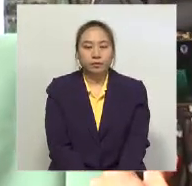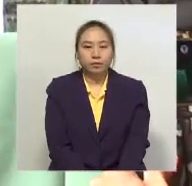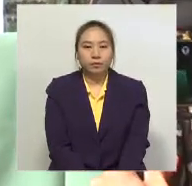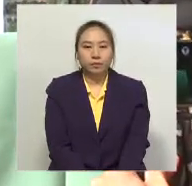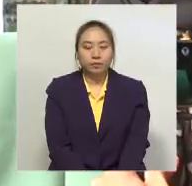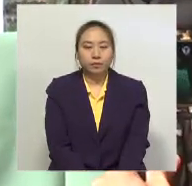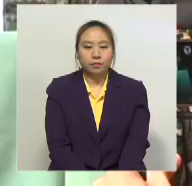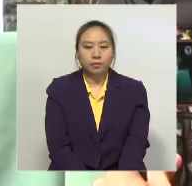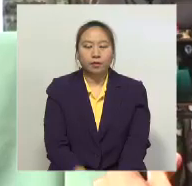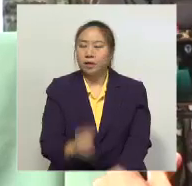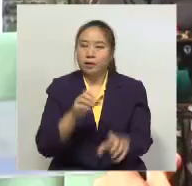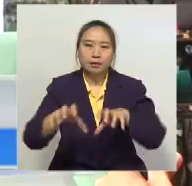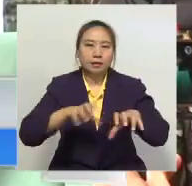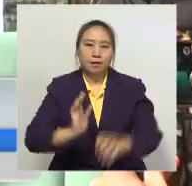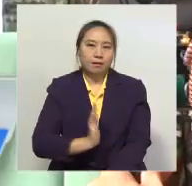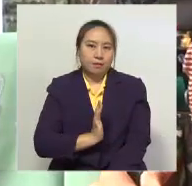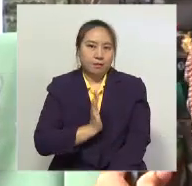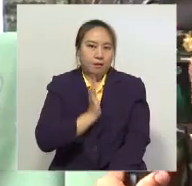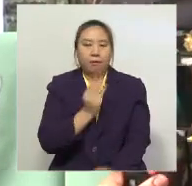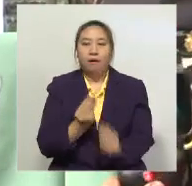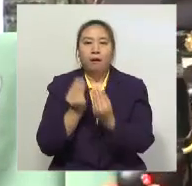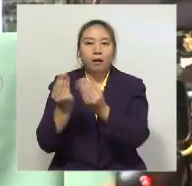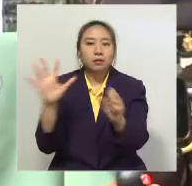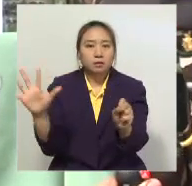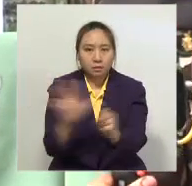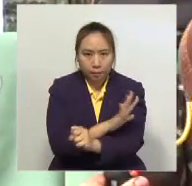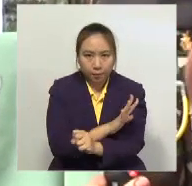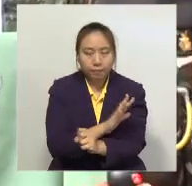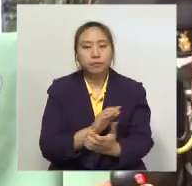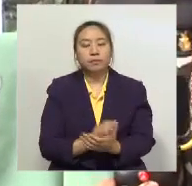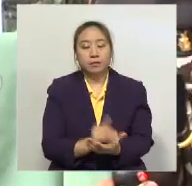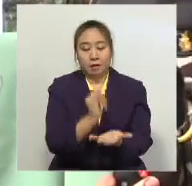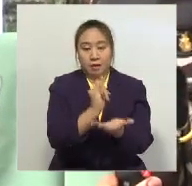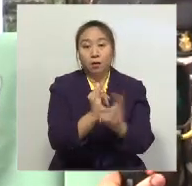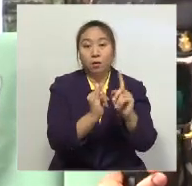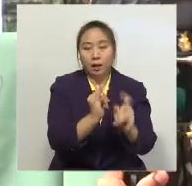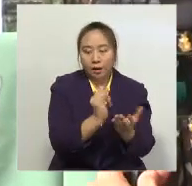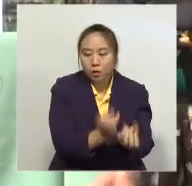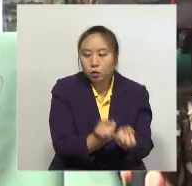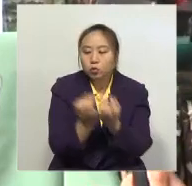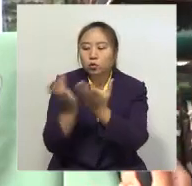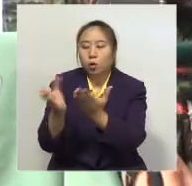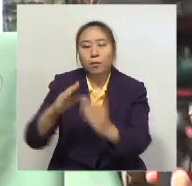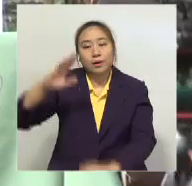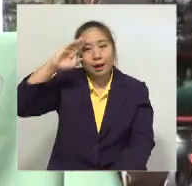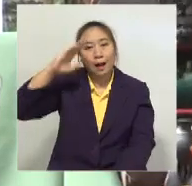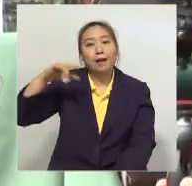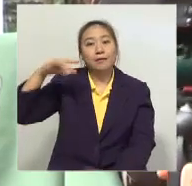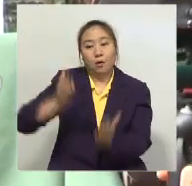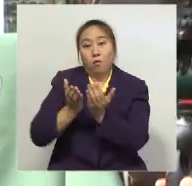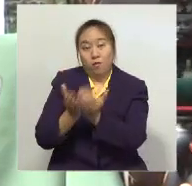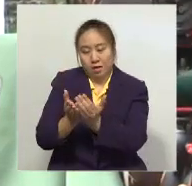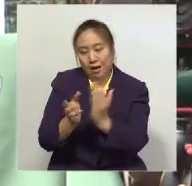ที่นะครับอย่างสมเกียรตินำส่งไปที่ฐานทัพเรือสัตหีบนะครับโดยเครื่องบินของก